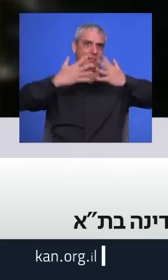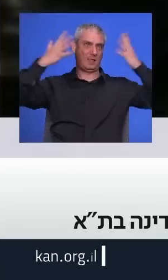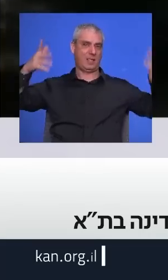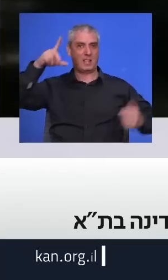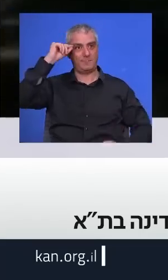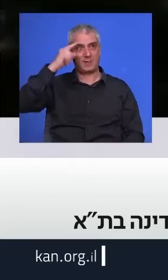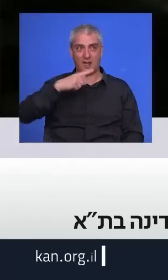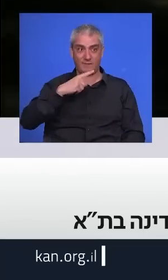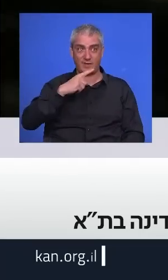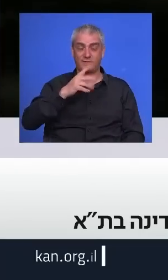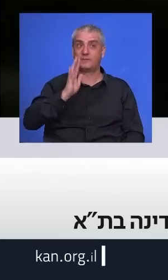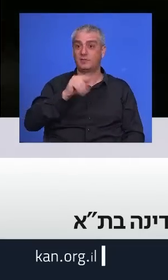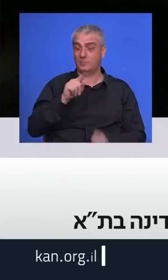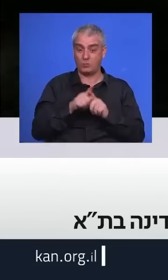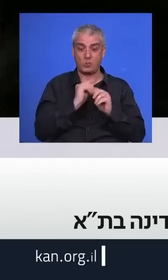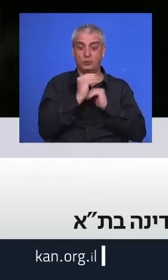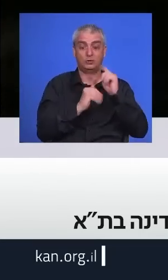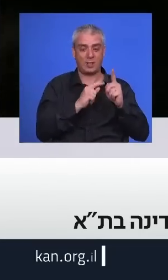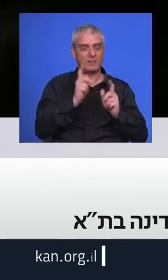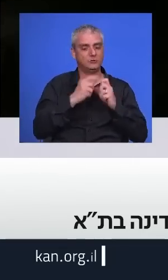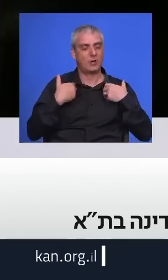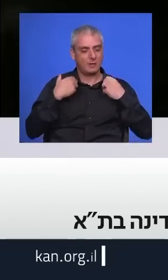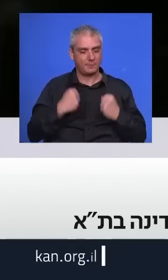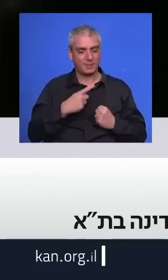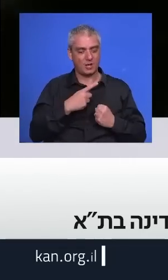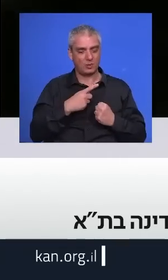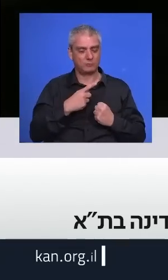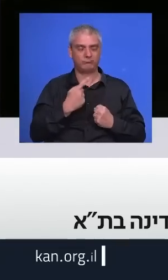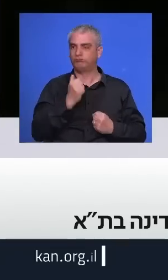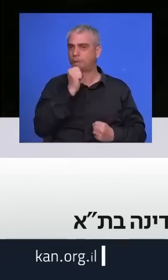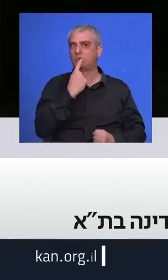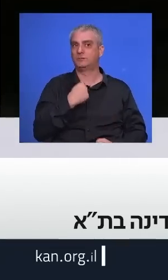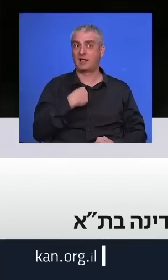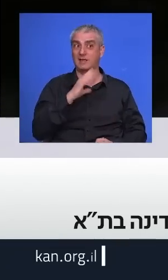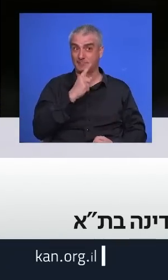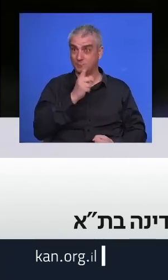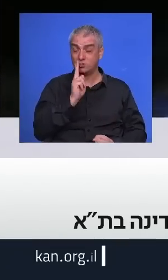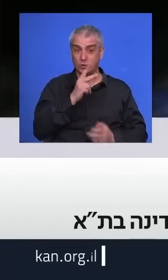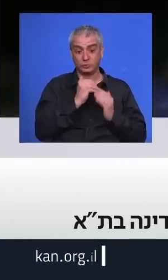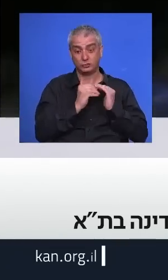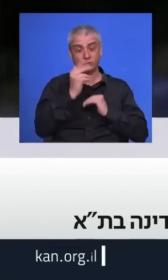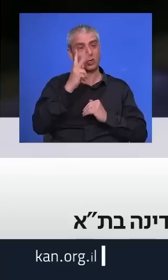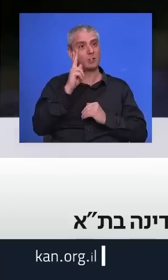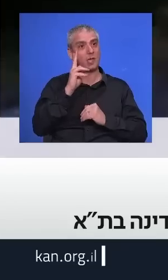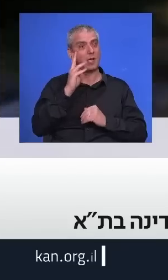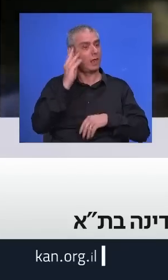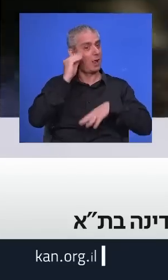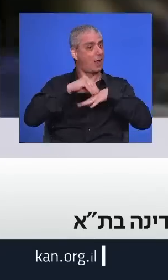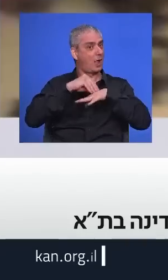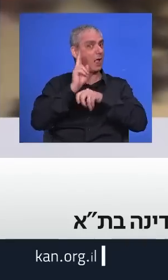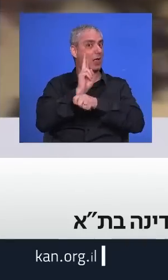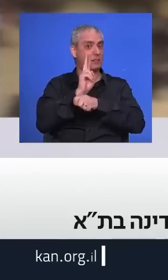אביב. וגם בשלב הזה, מיכל, גורמי ביטחון מסרבים להגיד לנו האם חלה עלייה בכמות ההתראות